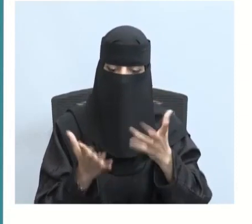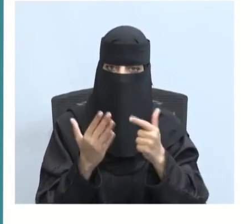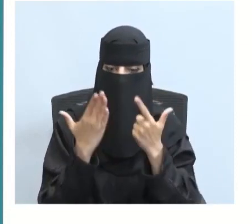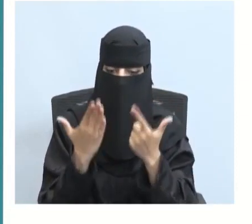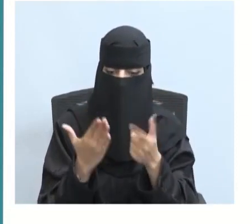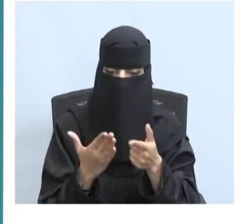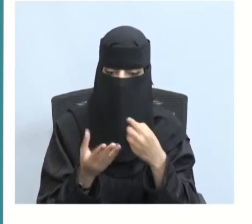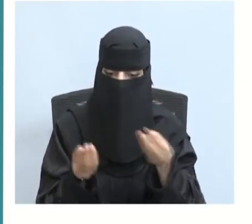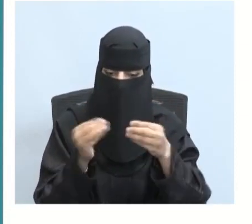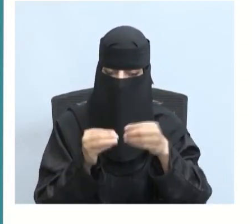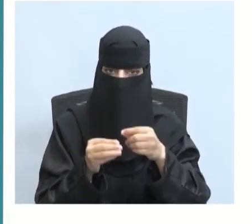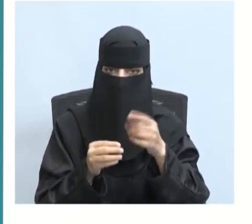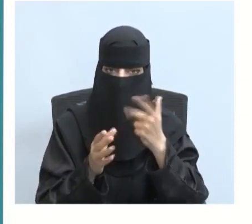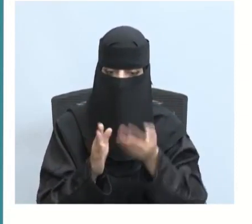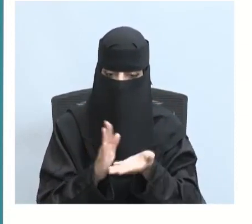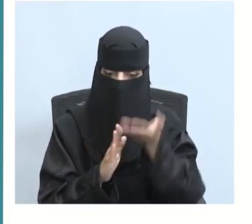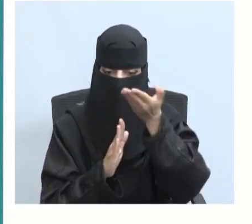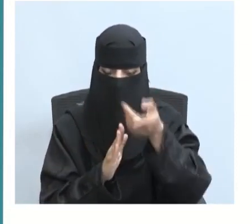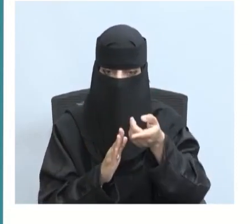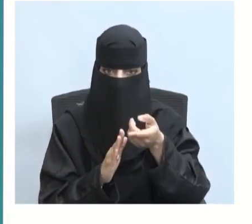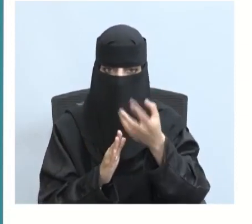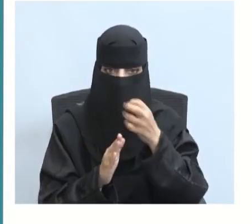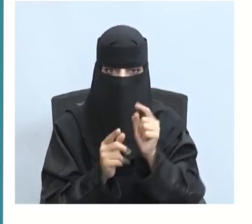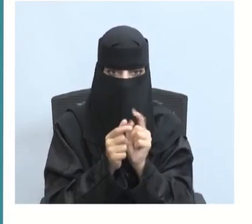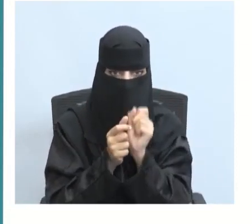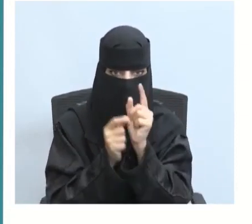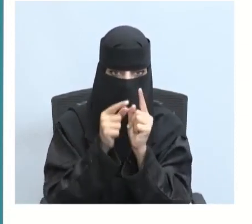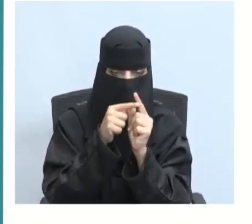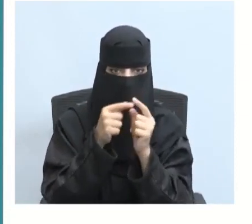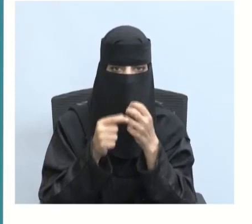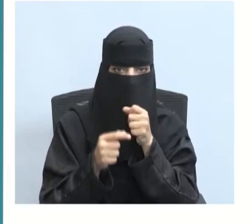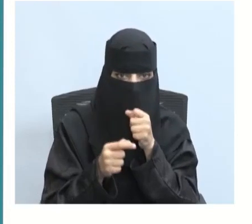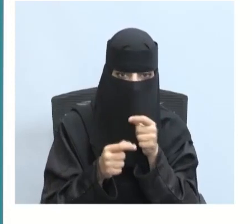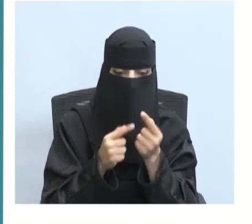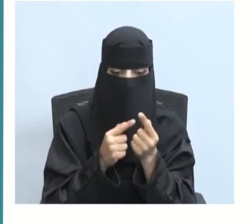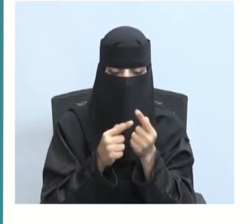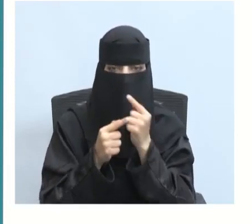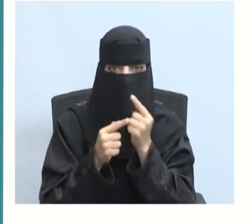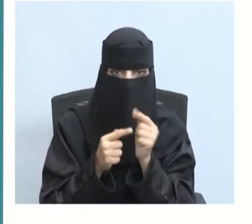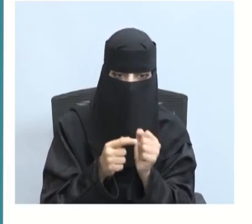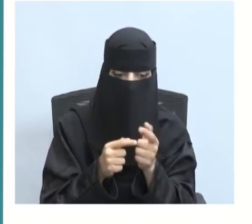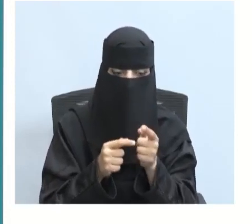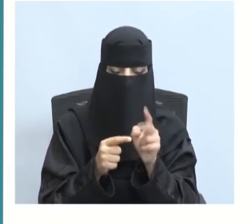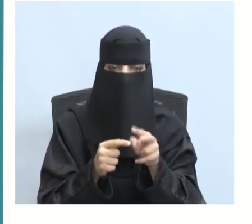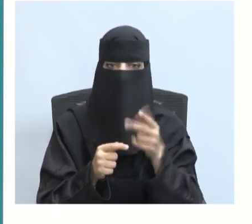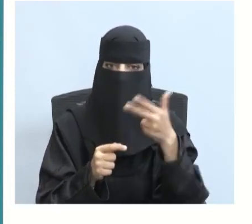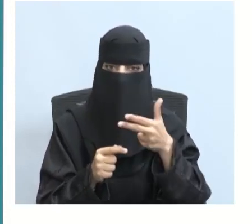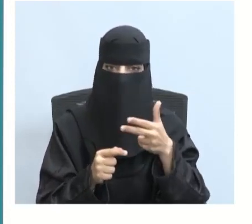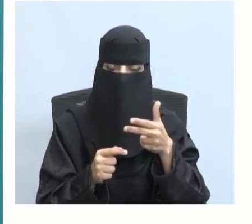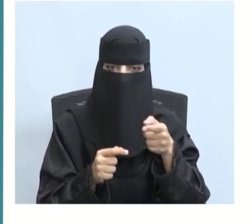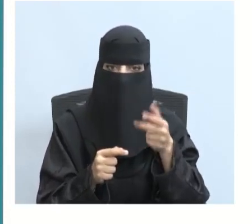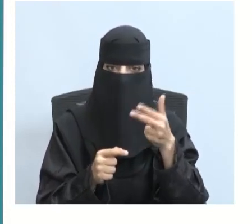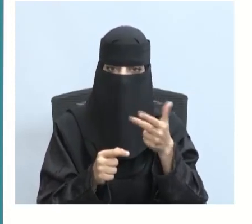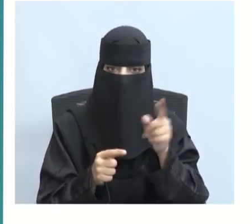حرق الشمعه غير صحيح لان الطاقه الكليه تبقى ثابته اثناء